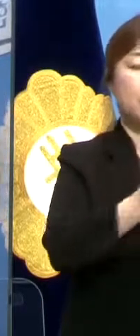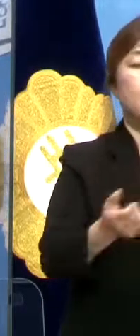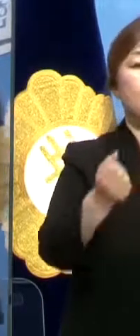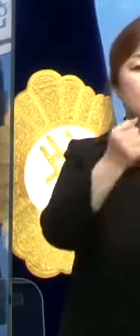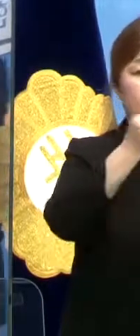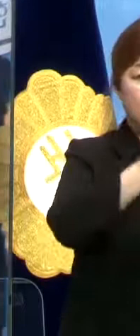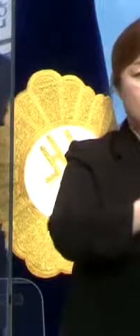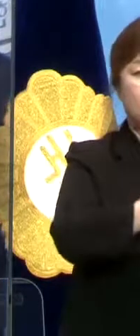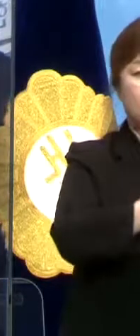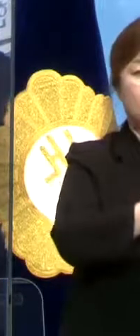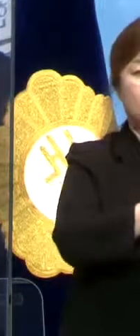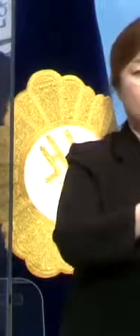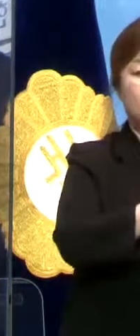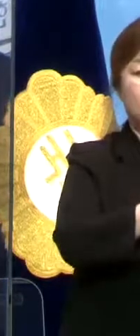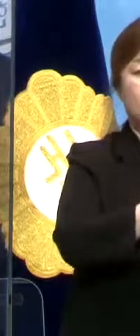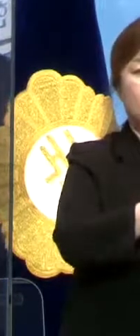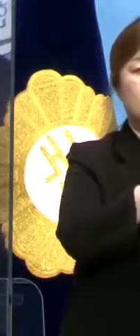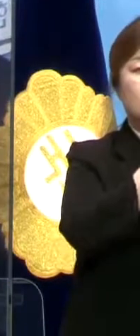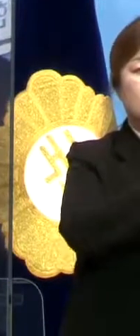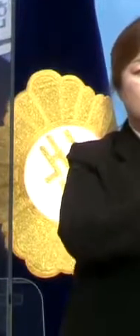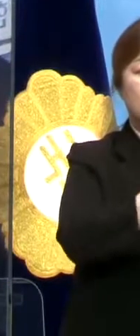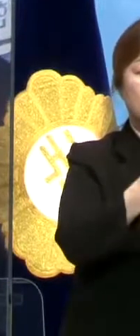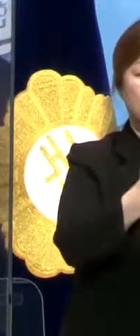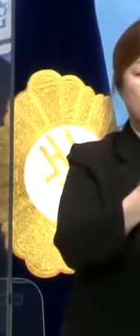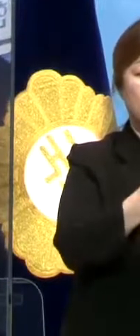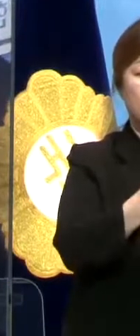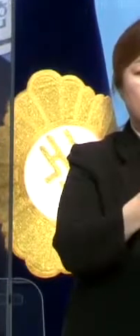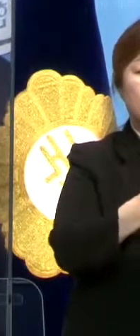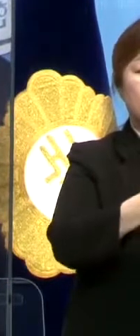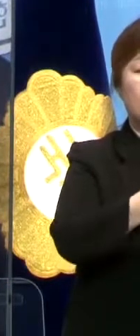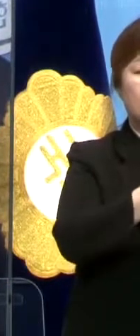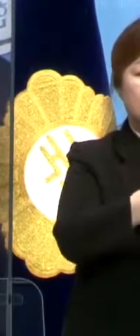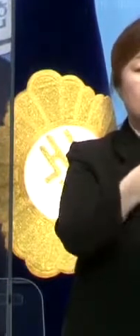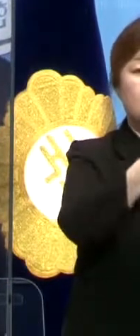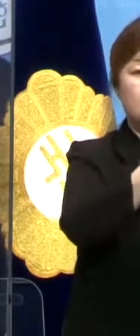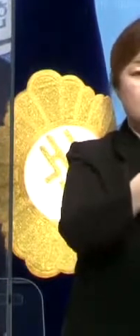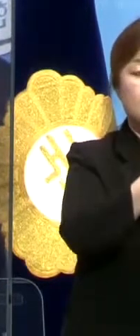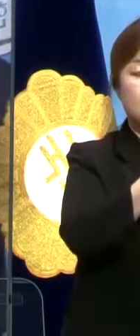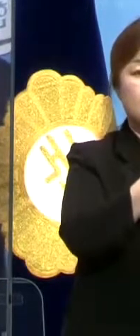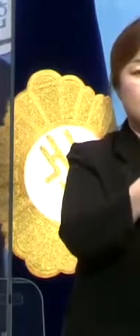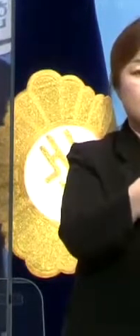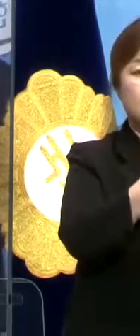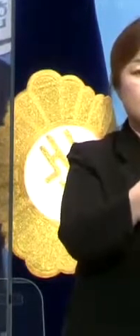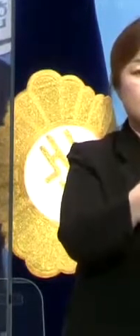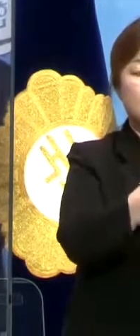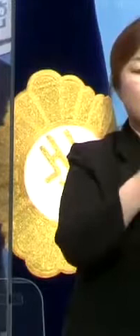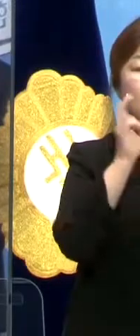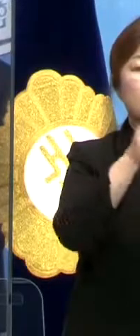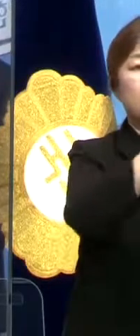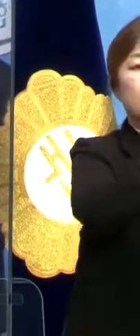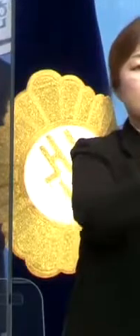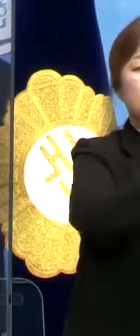하고 어 으 명예 회복의 첫 번째는 그 사측에 진심어린 사과